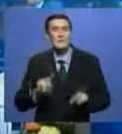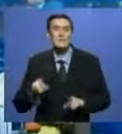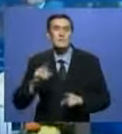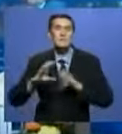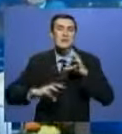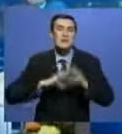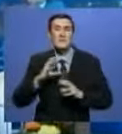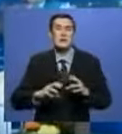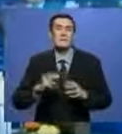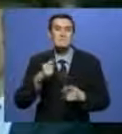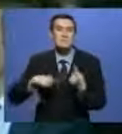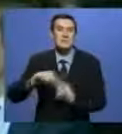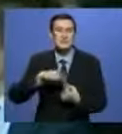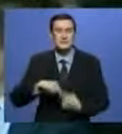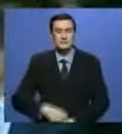бизнеса.